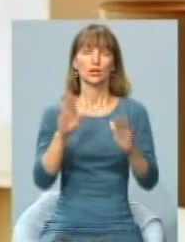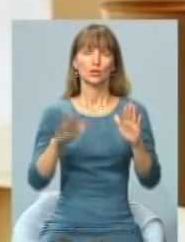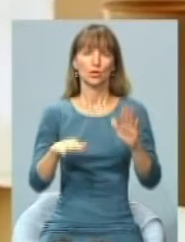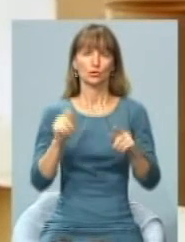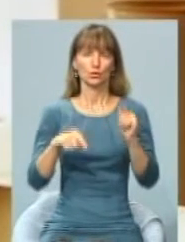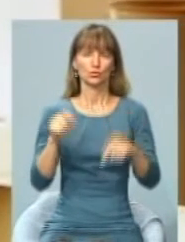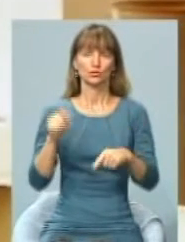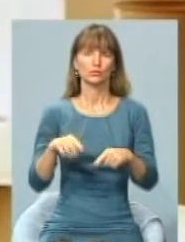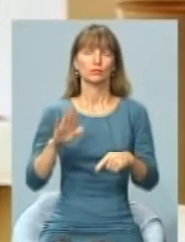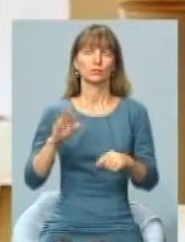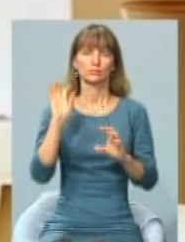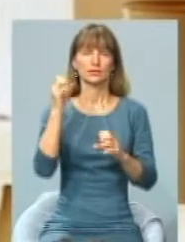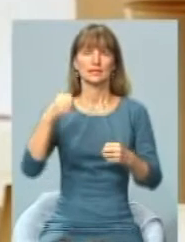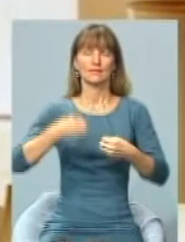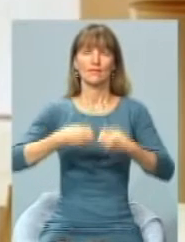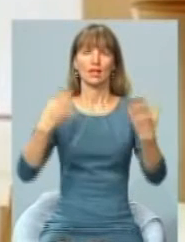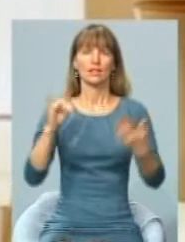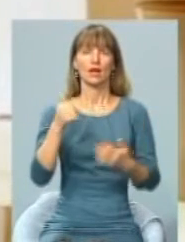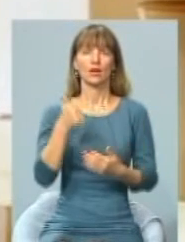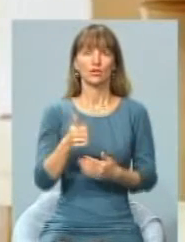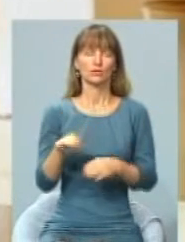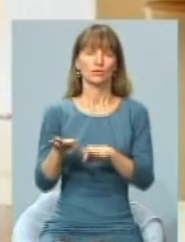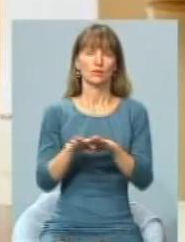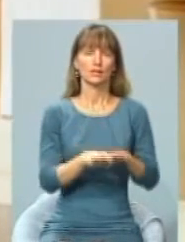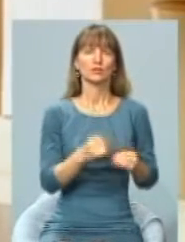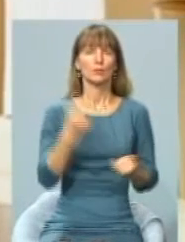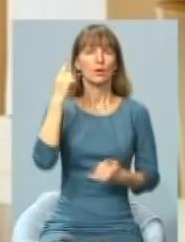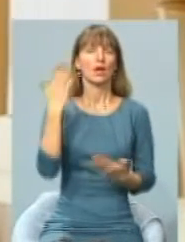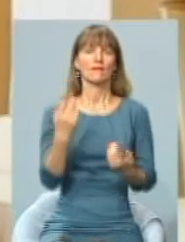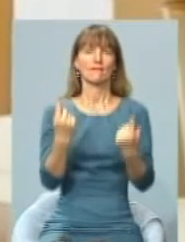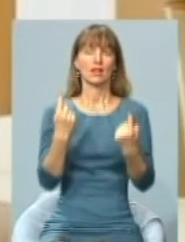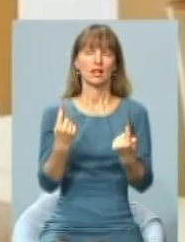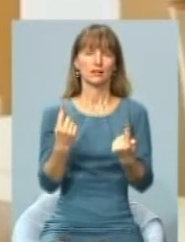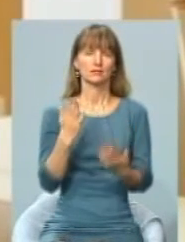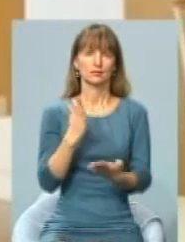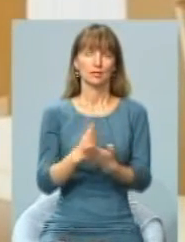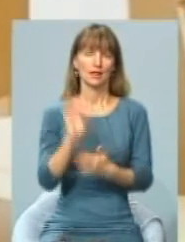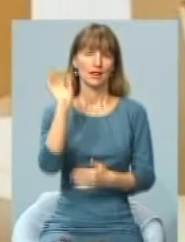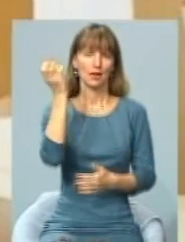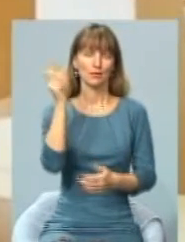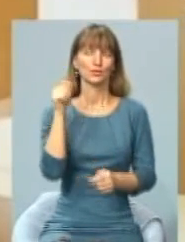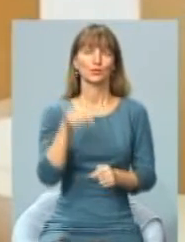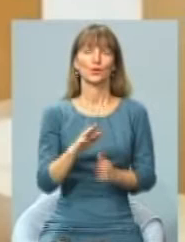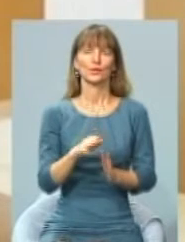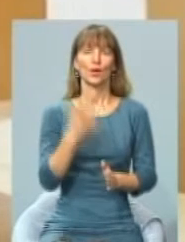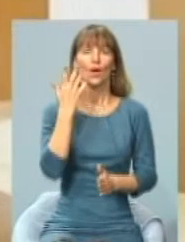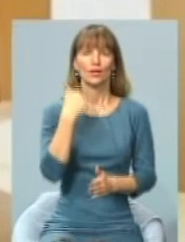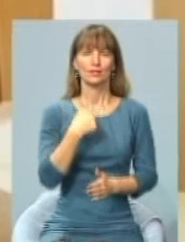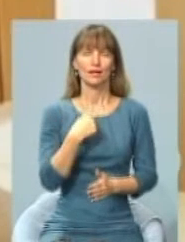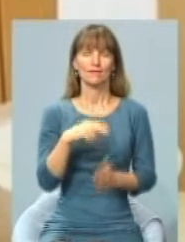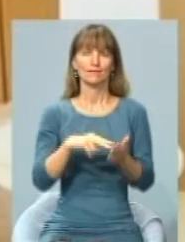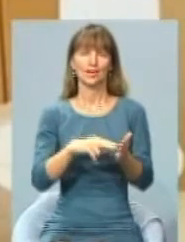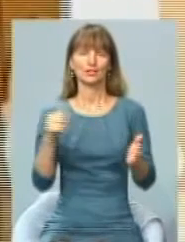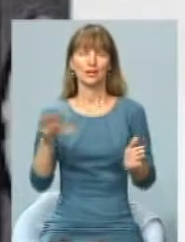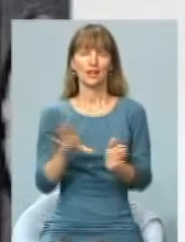стали освітлюватися добре і рівномірно. Зараз ми розуміємо, яке велике значення має лампочка тільки тоді, коли нам